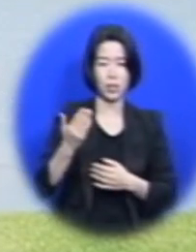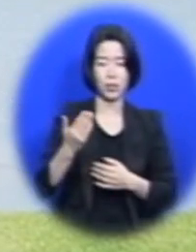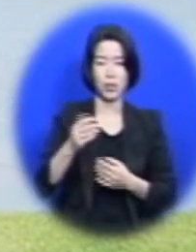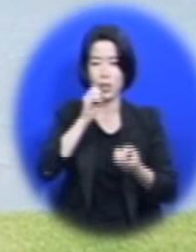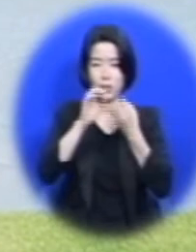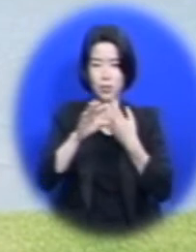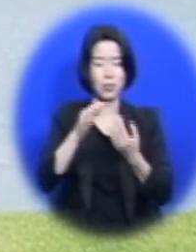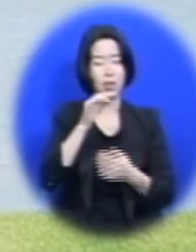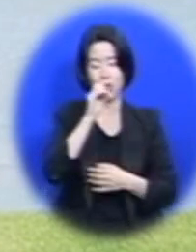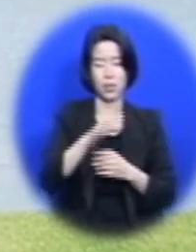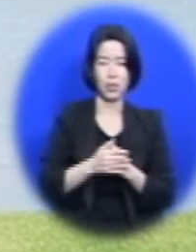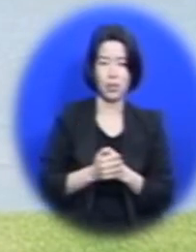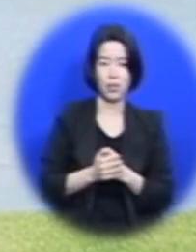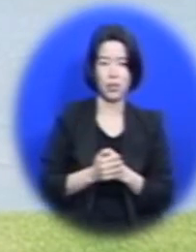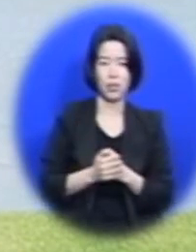없었어요.